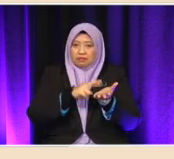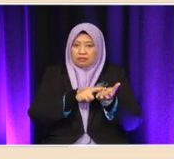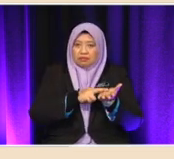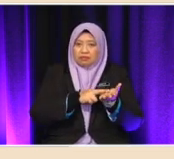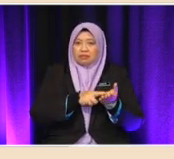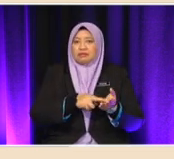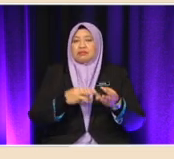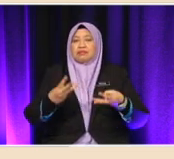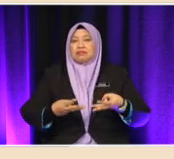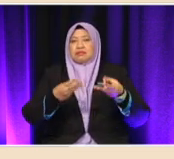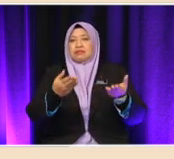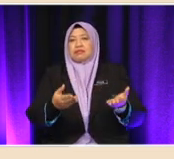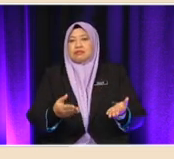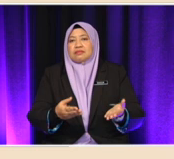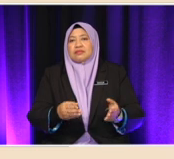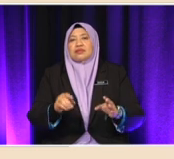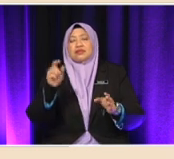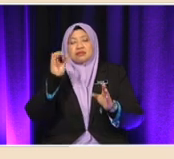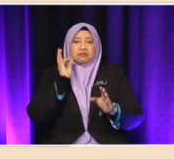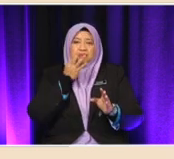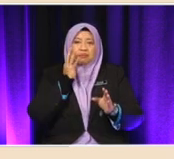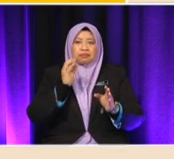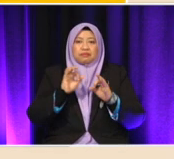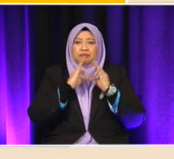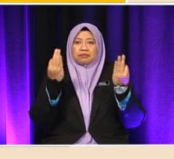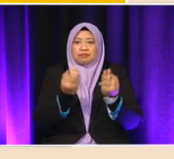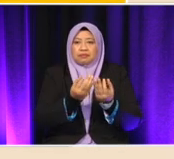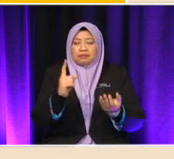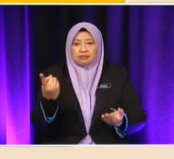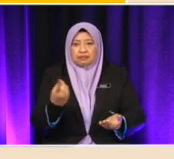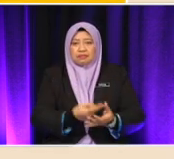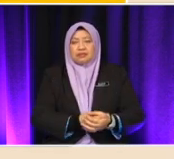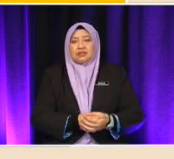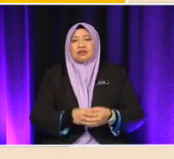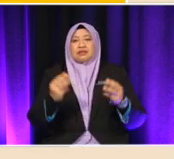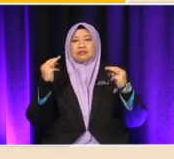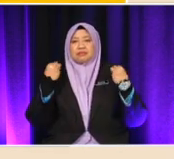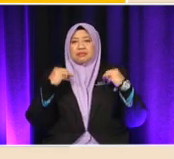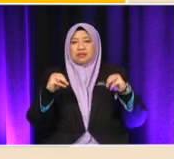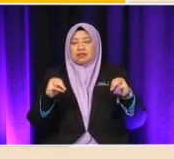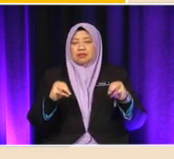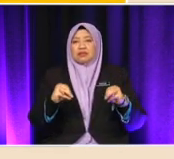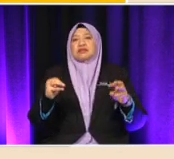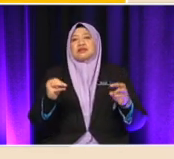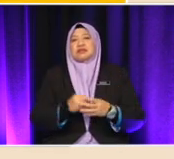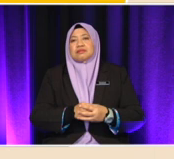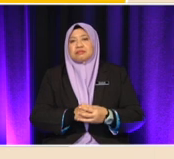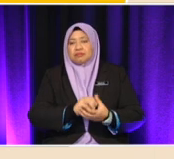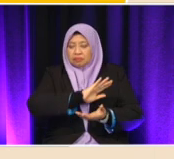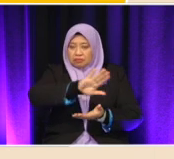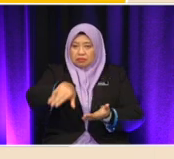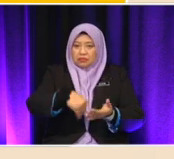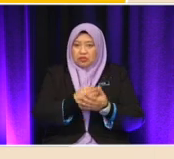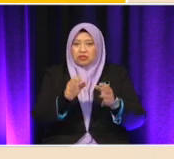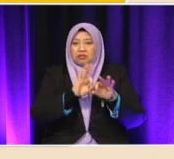penawaran Sebuah firma saja manakala penawaran pasaran merujuk kepada semua